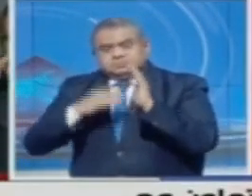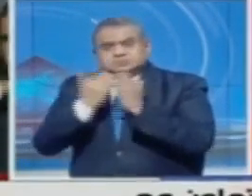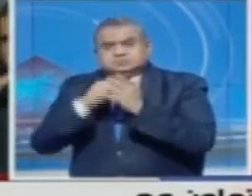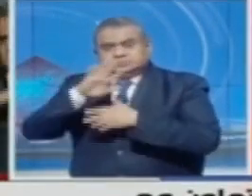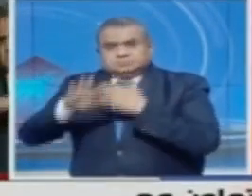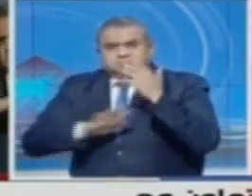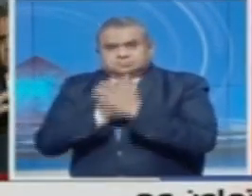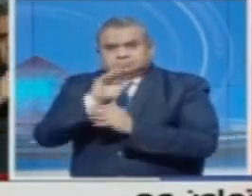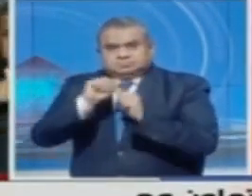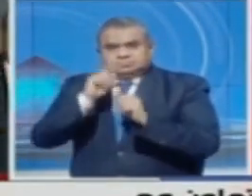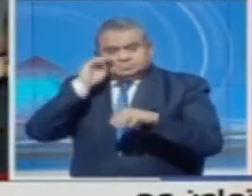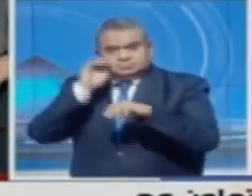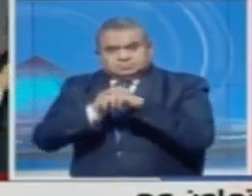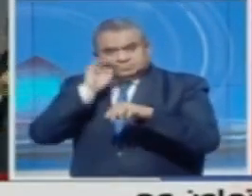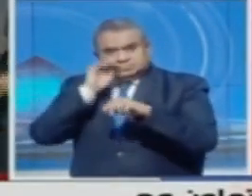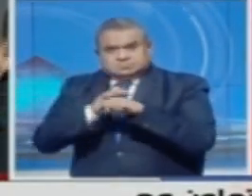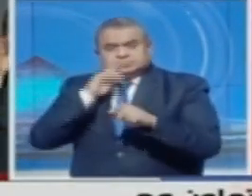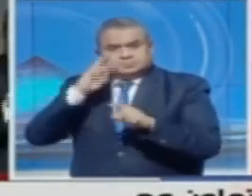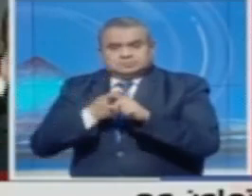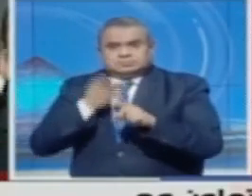بشكل ملحوظ